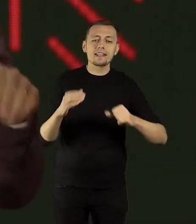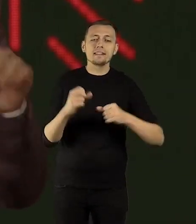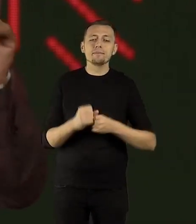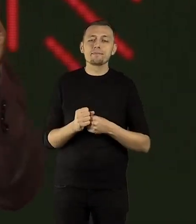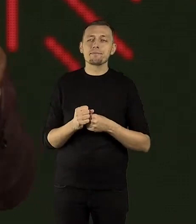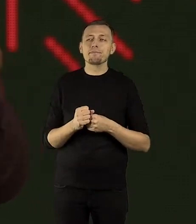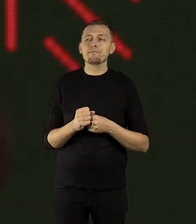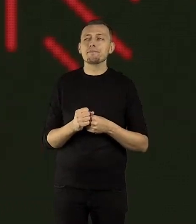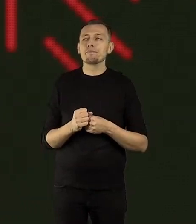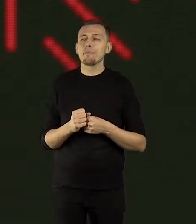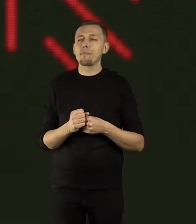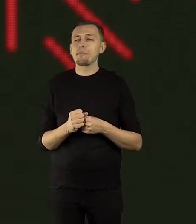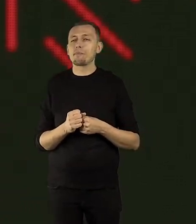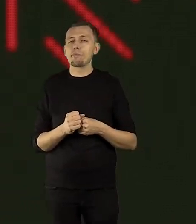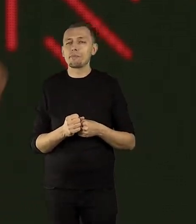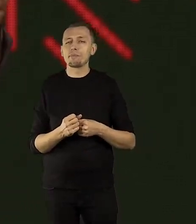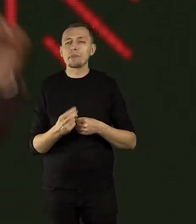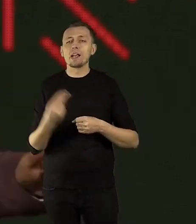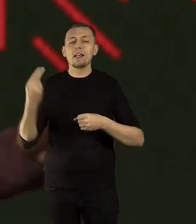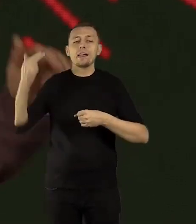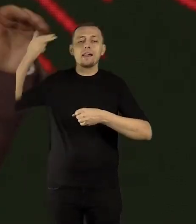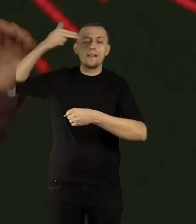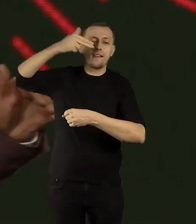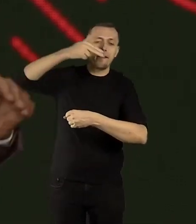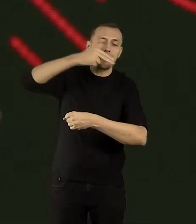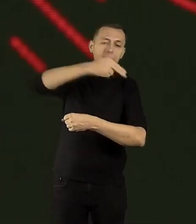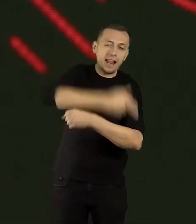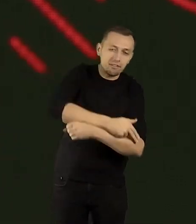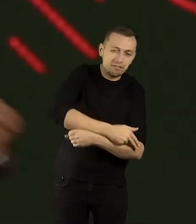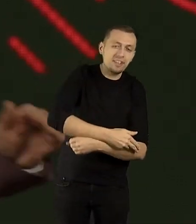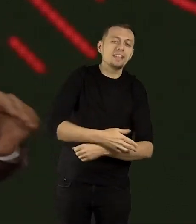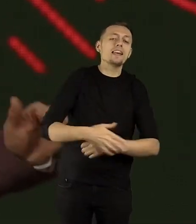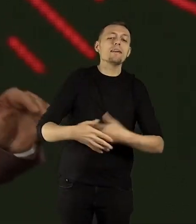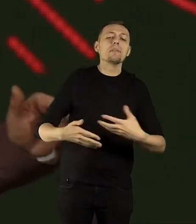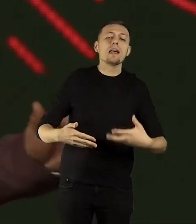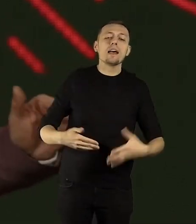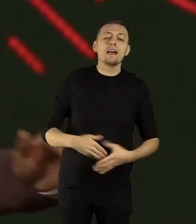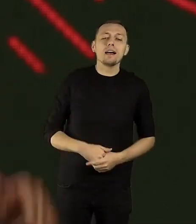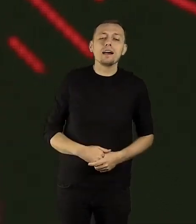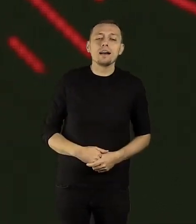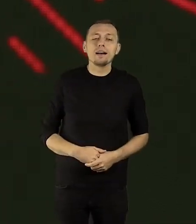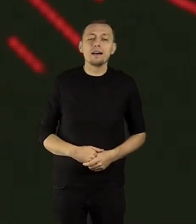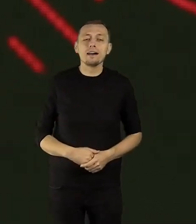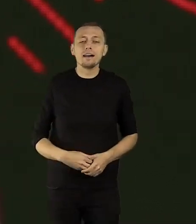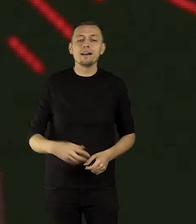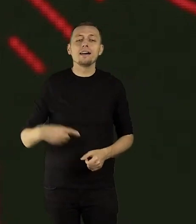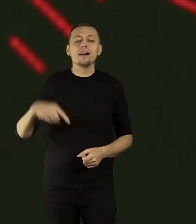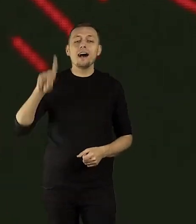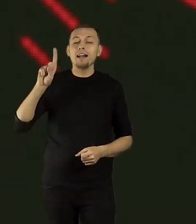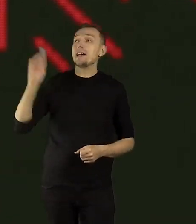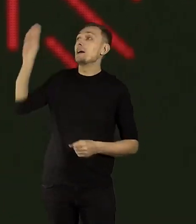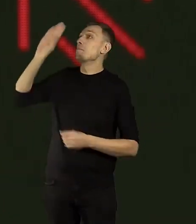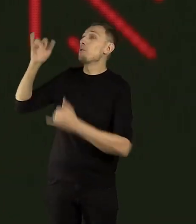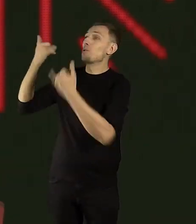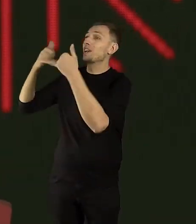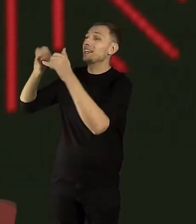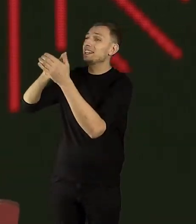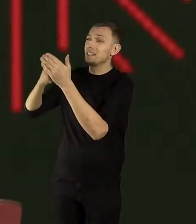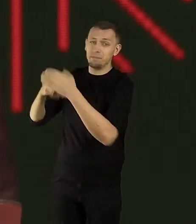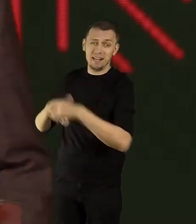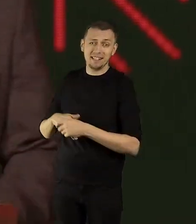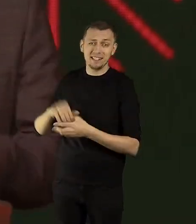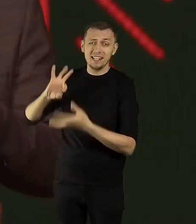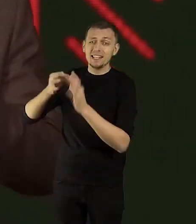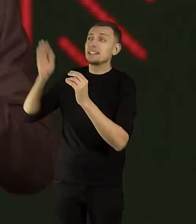wysłał swojego Syna na świat, wybrał najbardziej nieprawdopodobną dziewczynę, jaką mógł uznać za